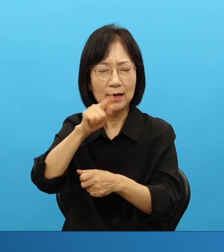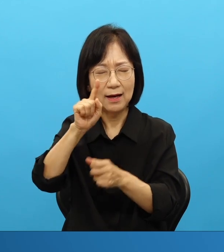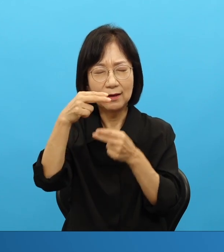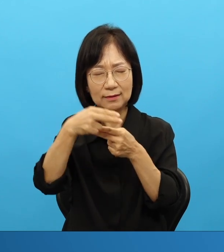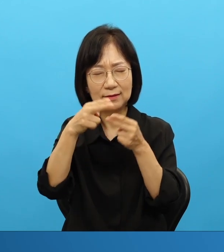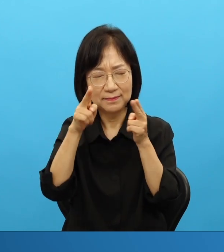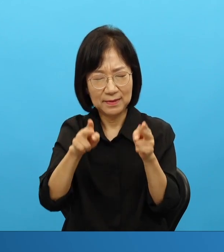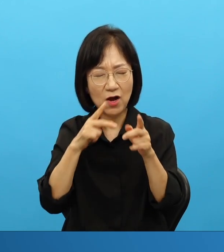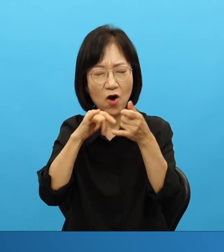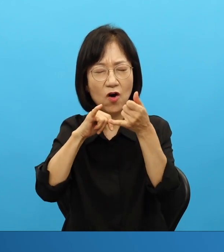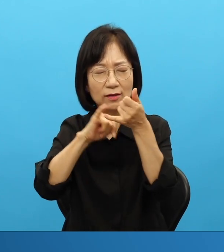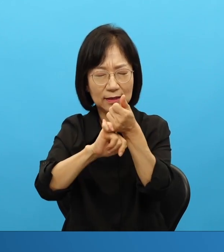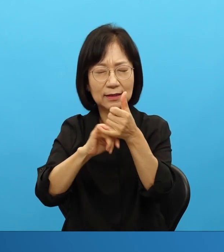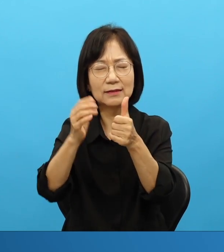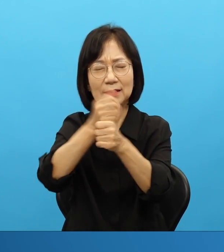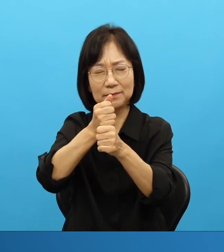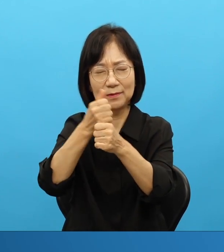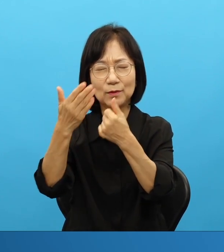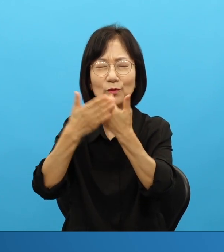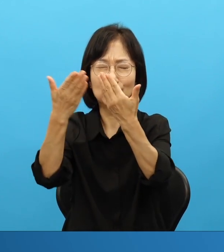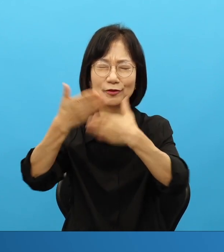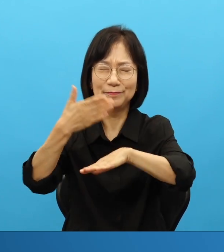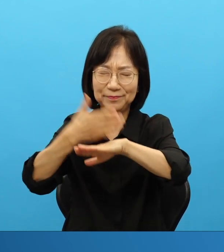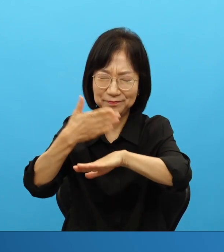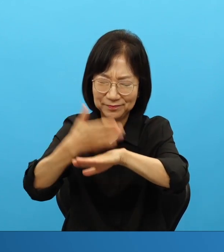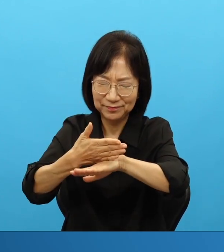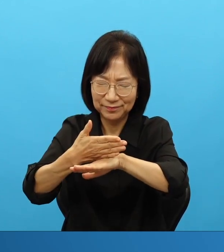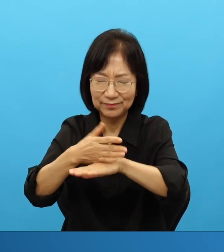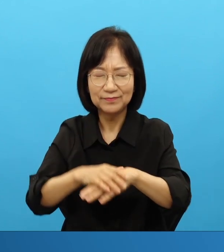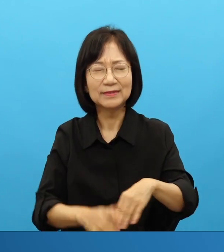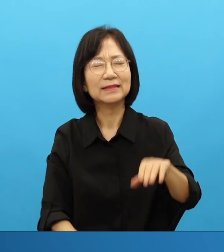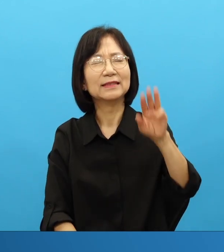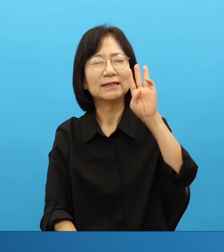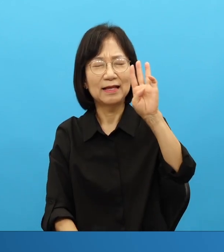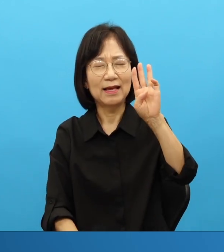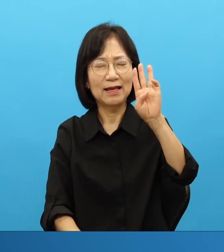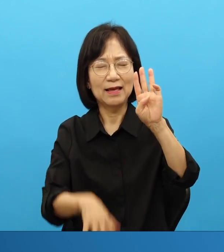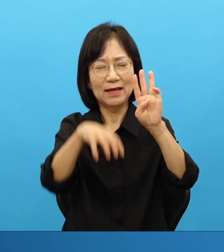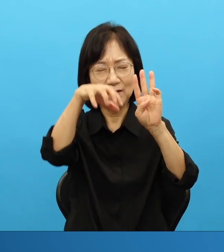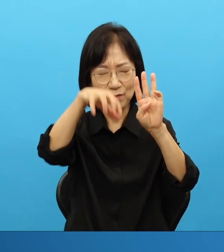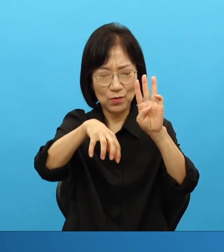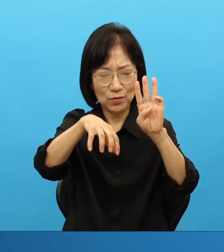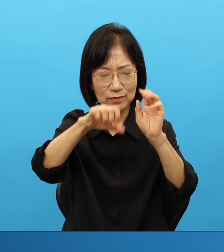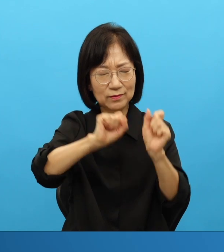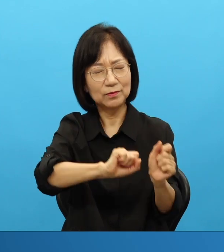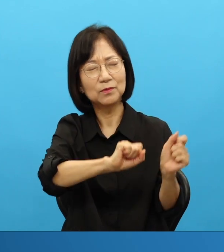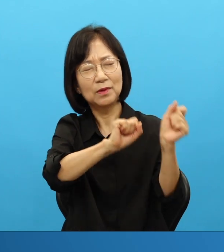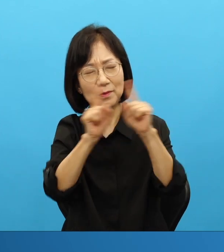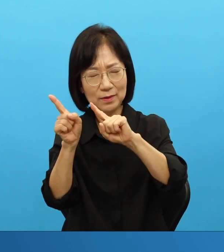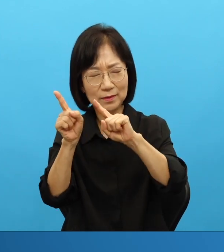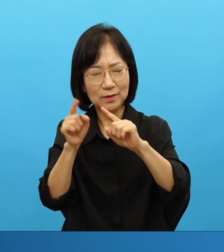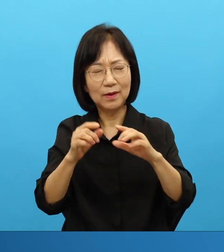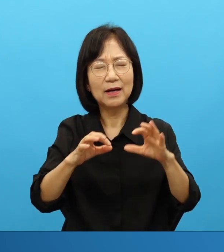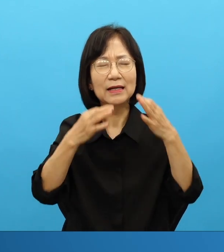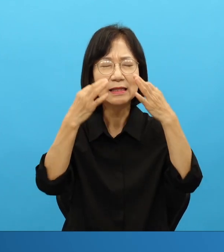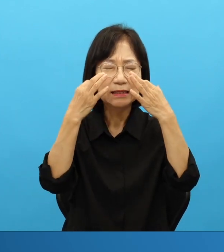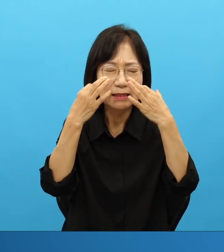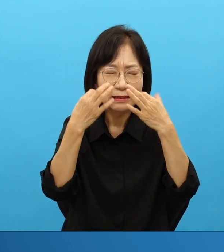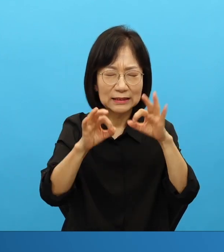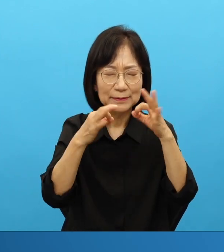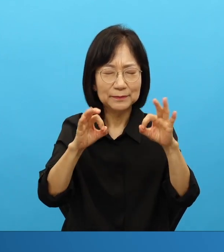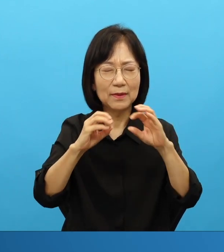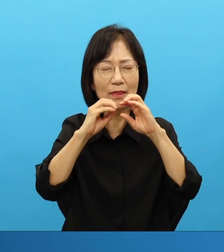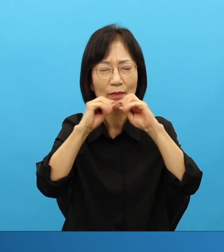주심에 감사드립니다. 세 가지 뜰을 회복하고 금토일 시대를 열어 TCK, CCK, NCK를